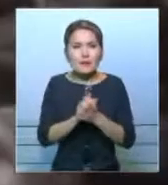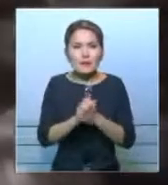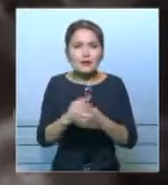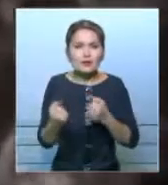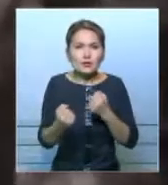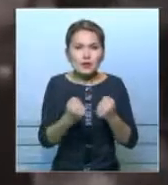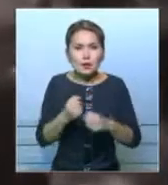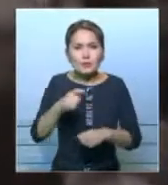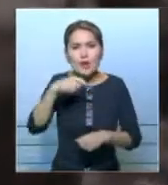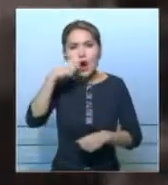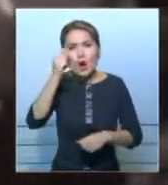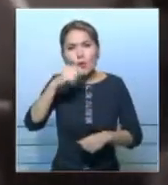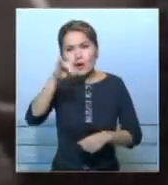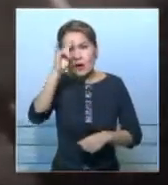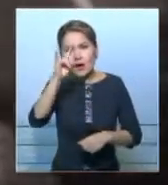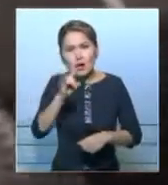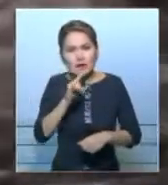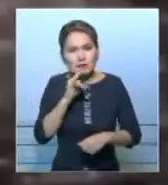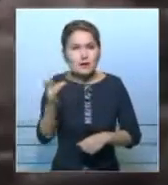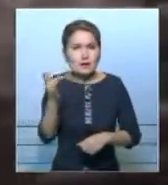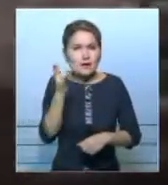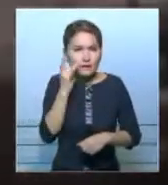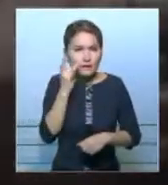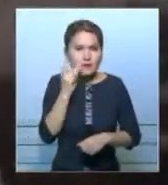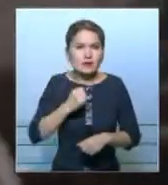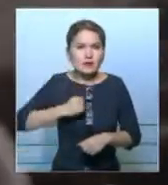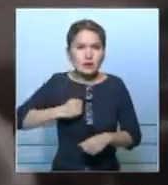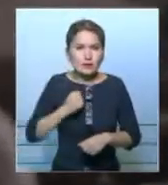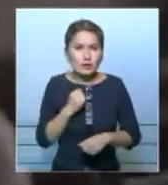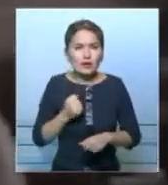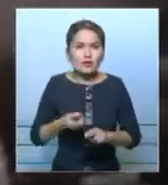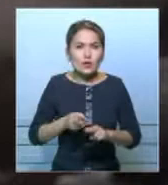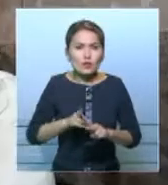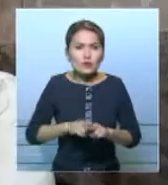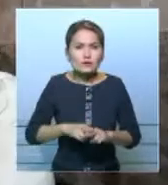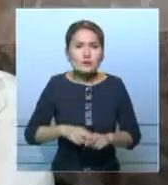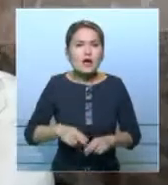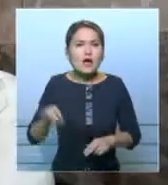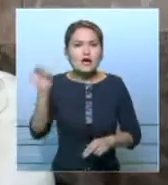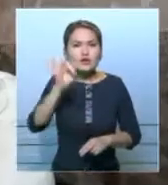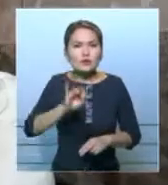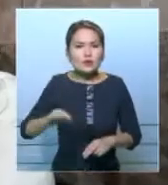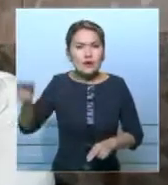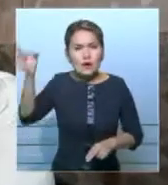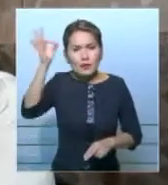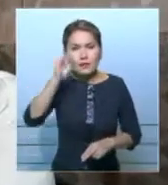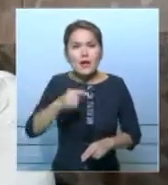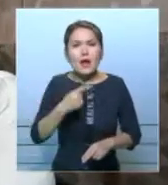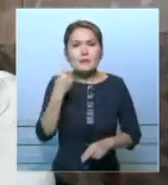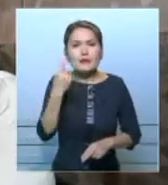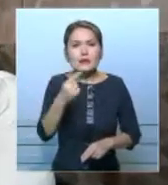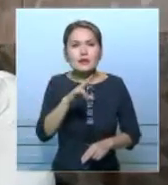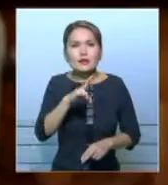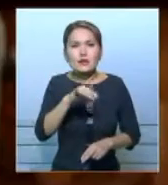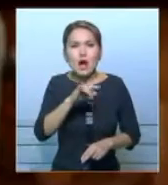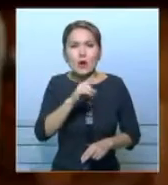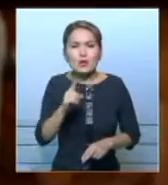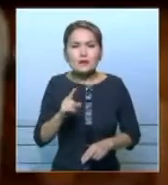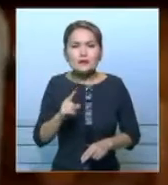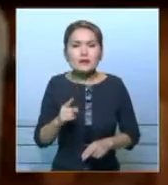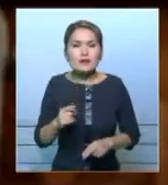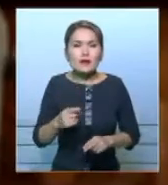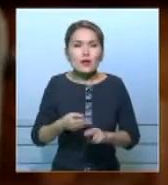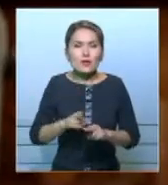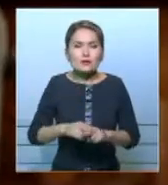бауырластықтың тамашы дәстүрін тың игеру жылдарында айқын көрдім, дейді Василий Сыроватка. Ал бірінші Наурыз Қазақстандағы халықтардың